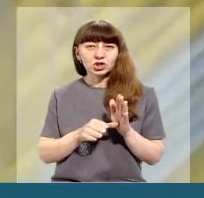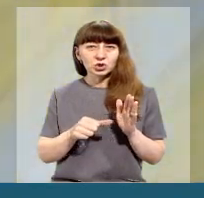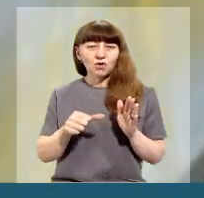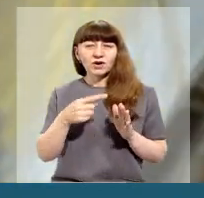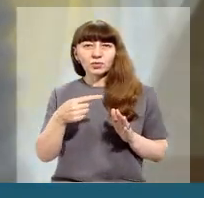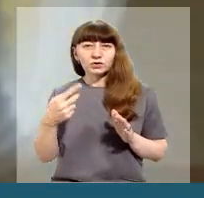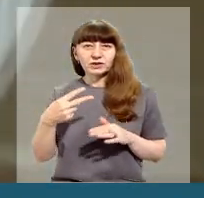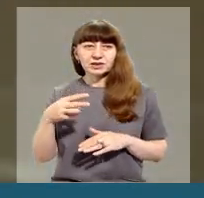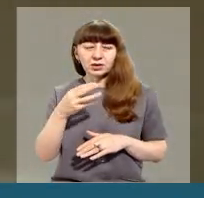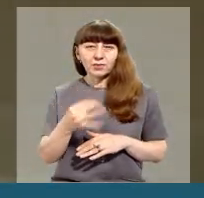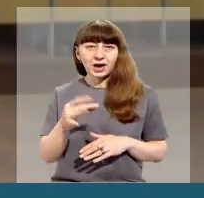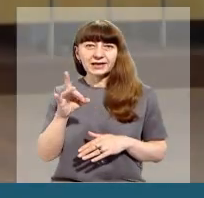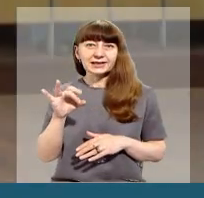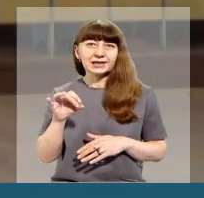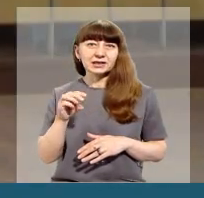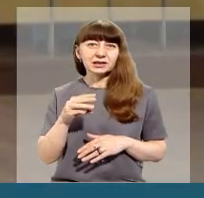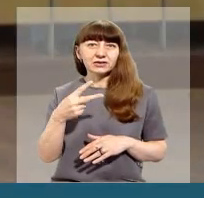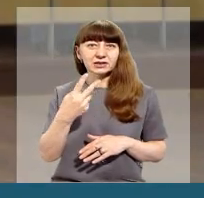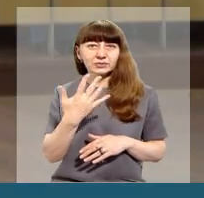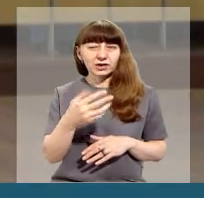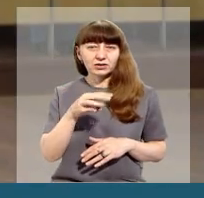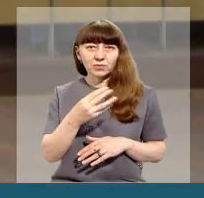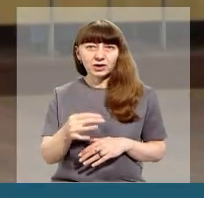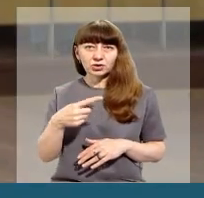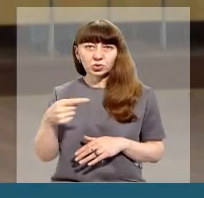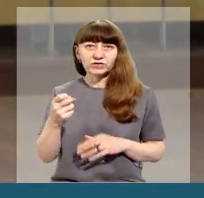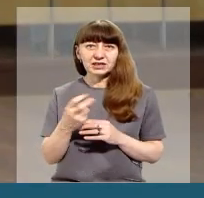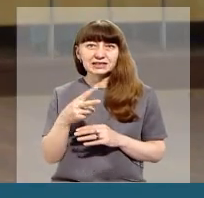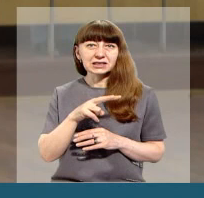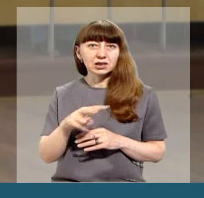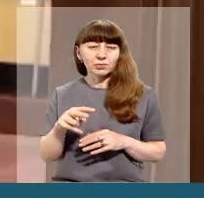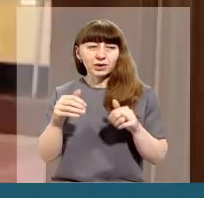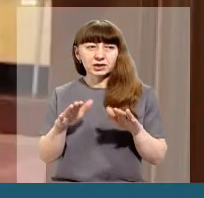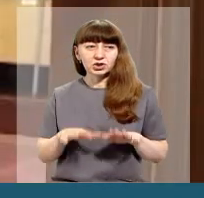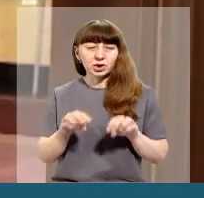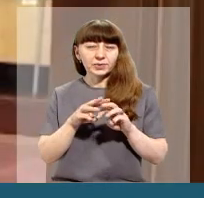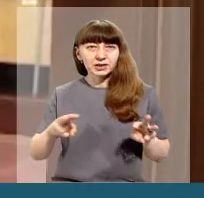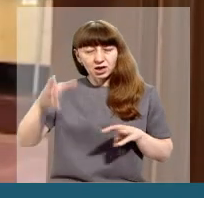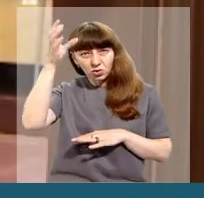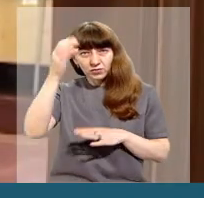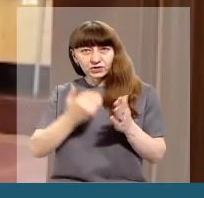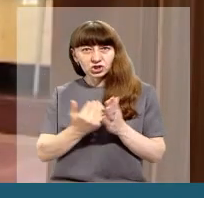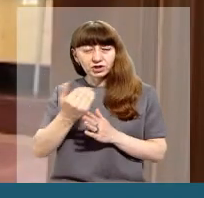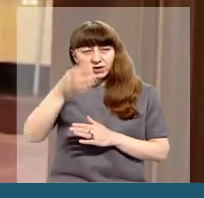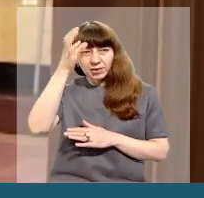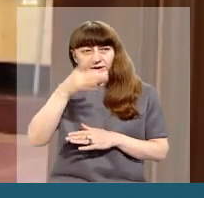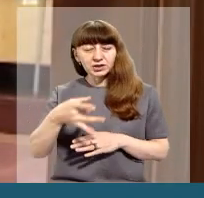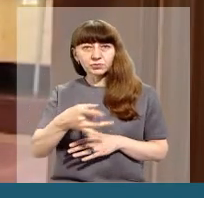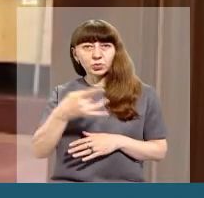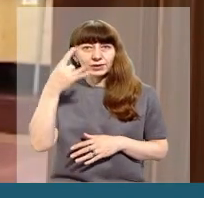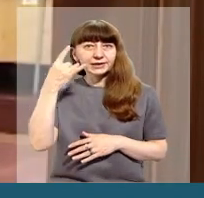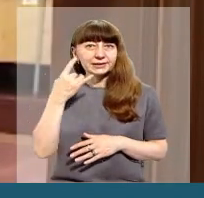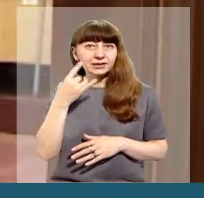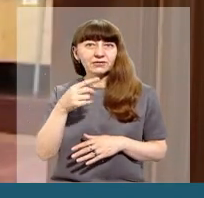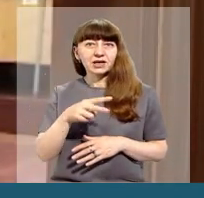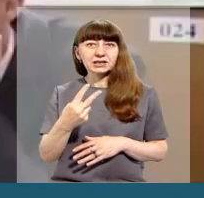мая. Само ЕНТ пройдет с 25 мая по 12 июля. По решению Министерства науки и высшего образования Республики